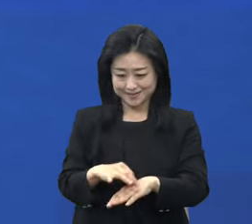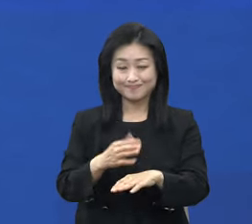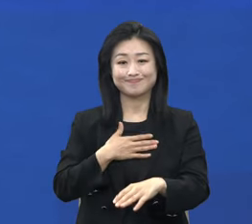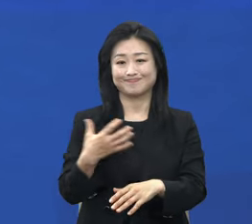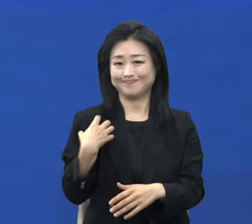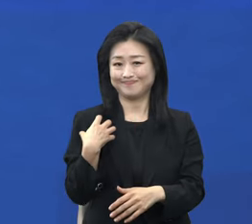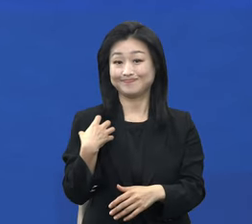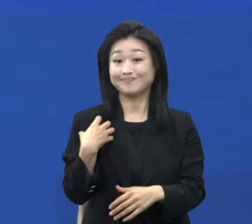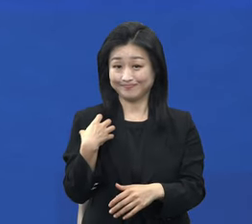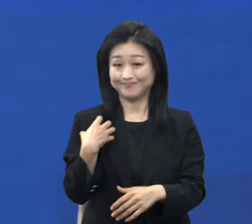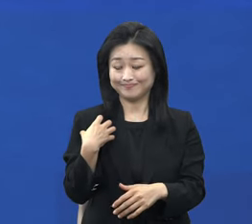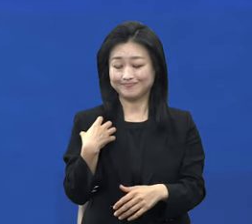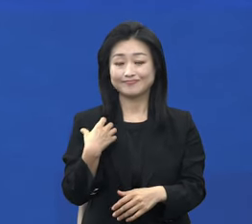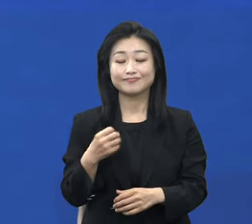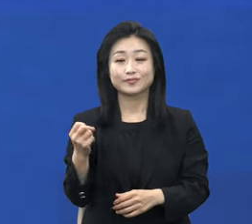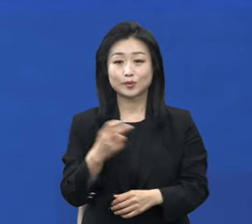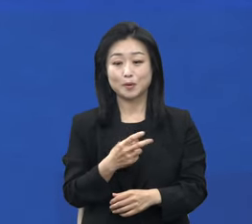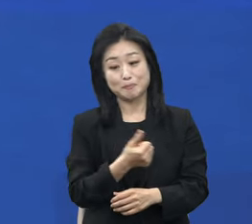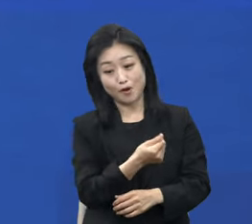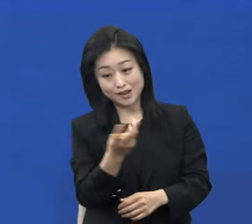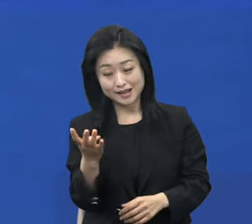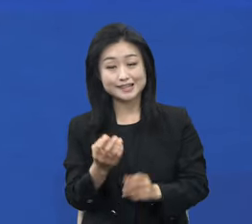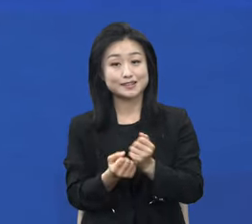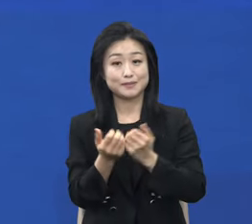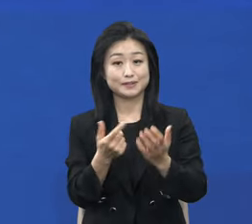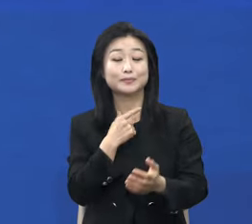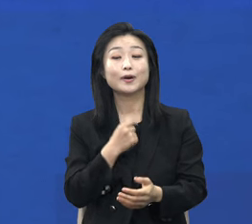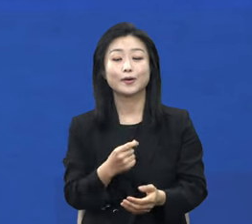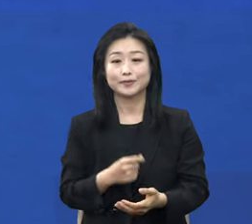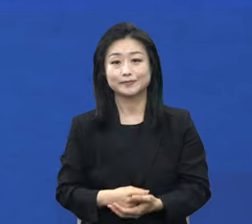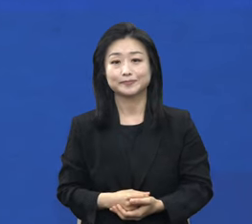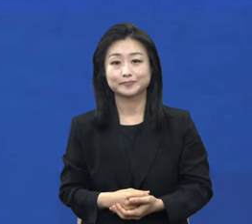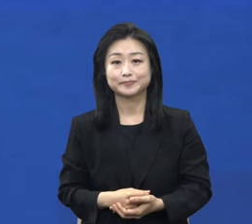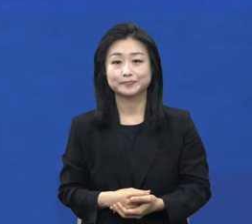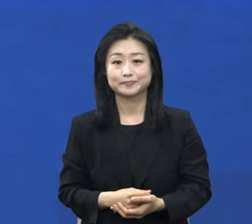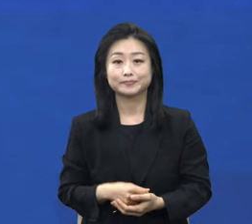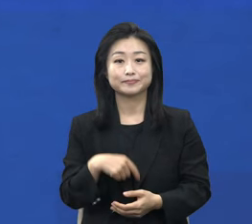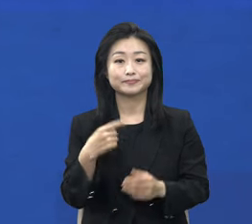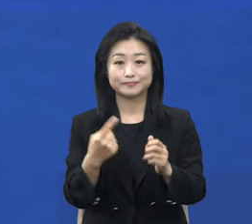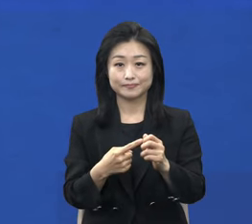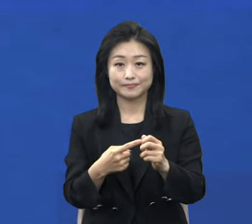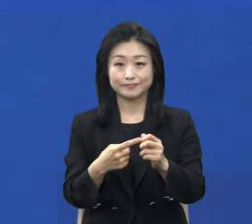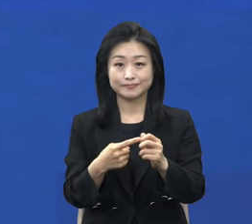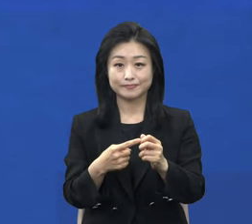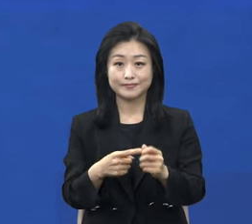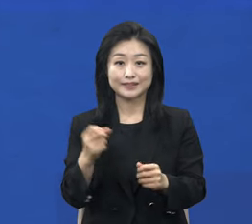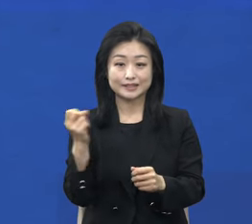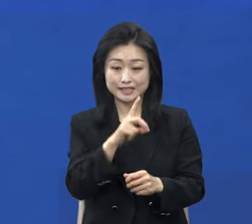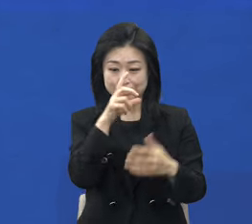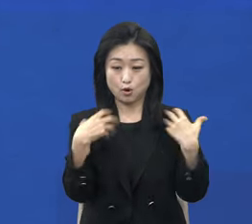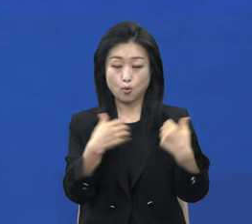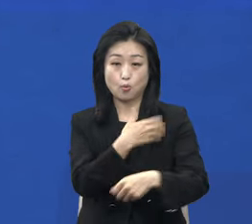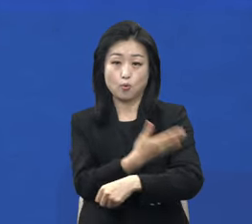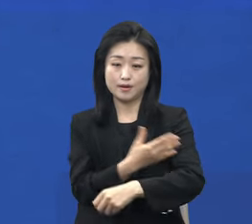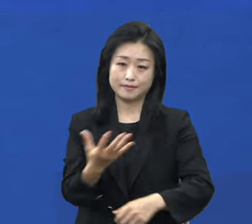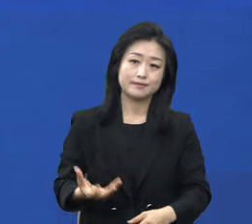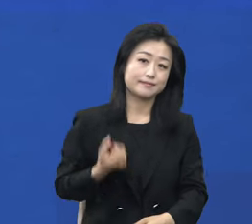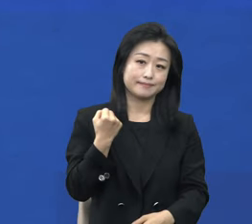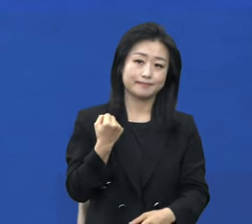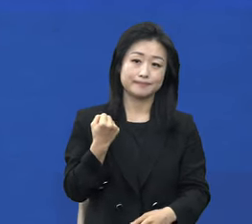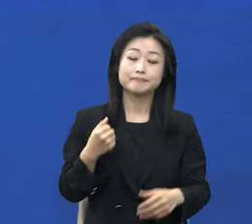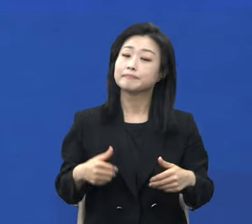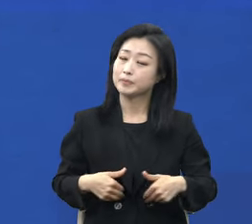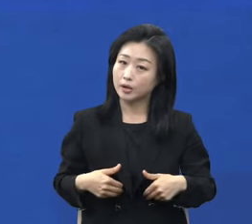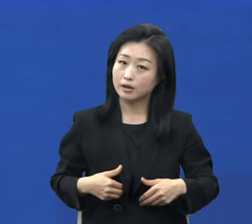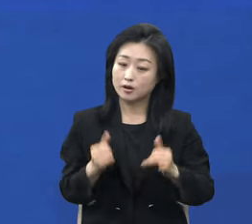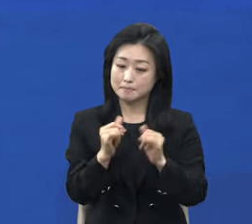민주당의 지향점을 나아가기 위해서 몇 가지 말씀드리겠습니다. 첫째는 재집권 전략 을지로위원회의